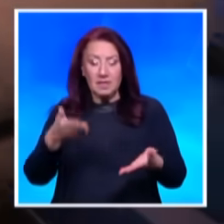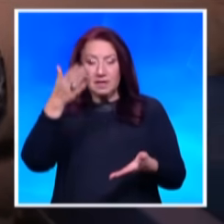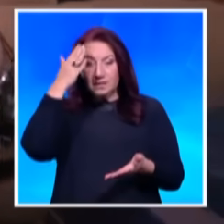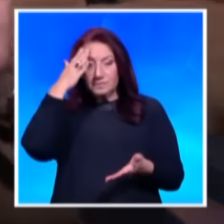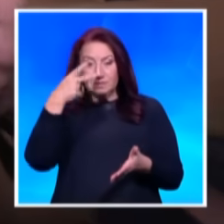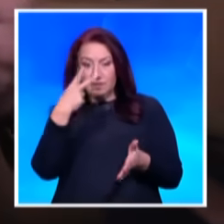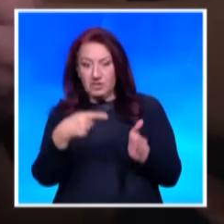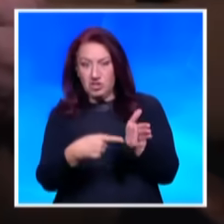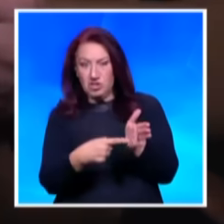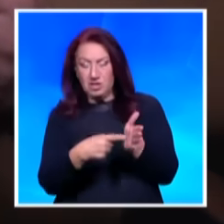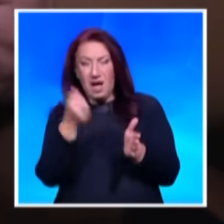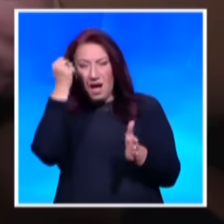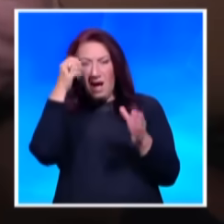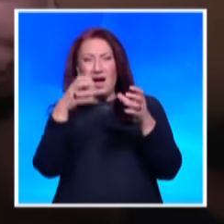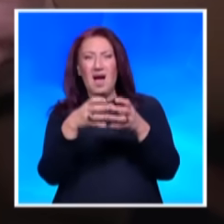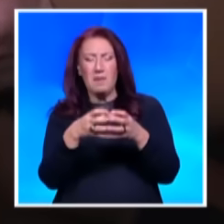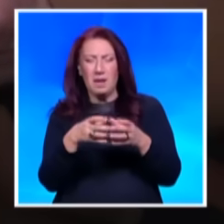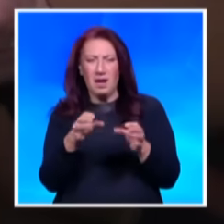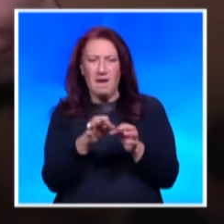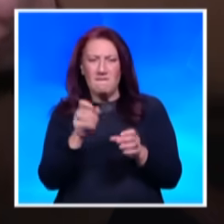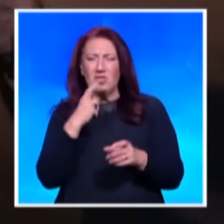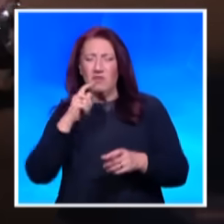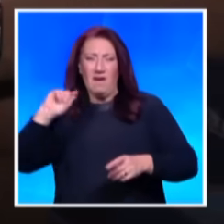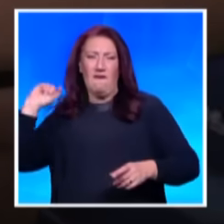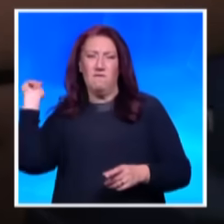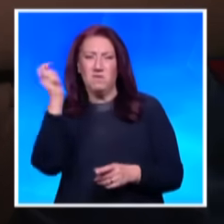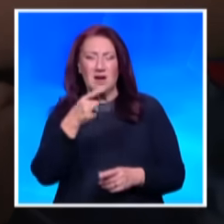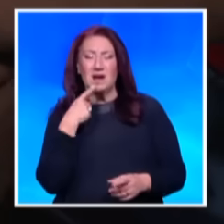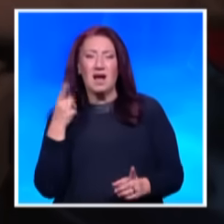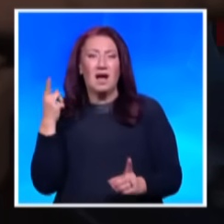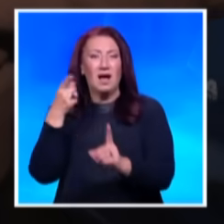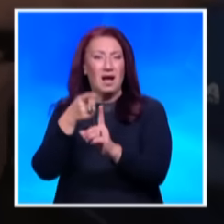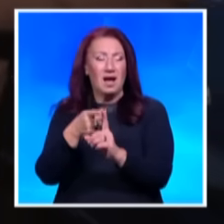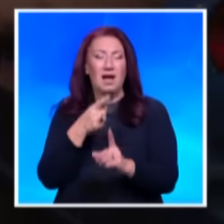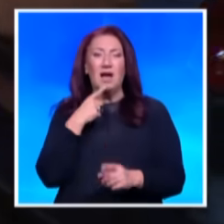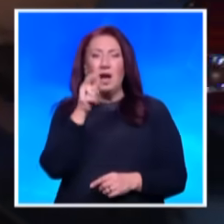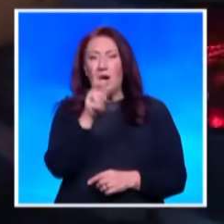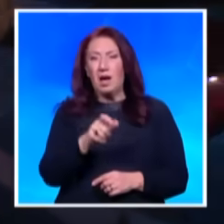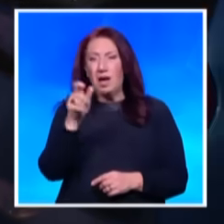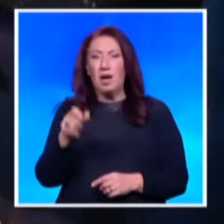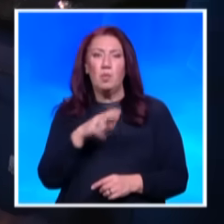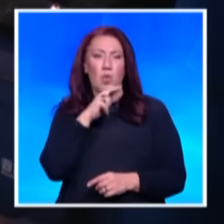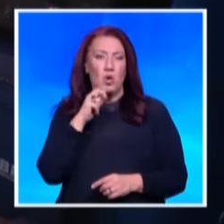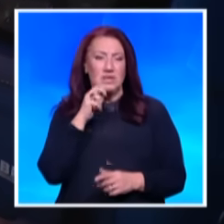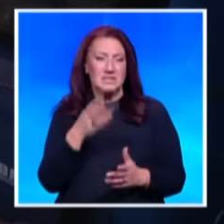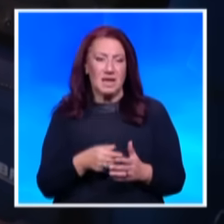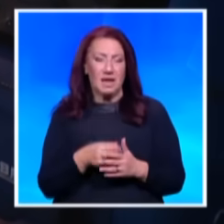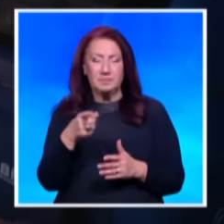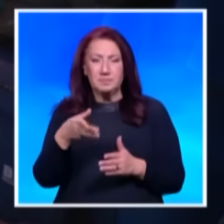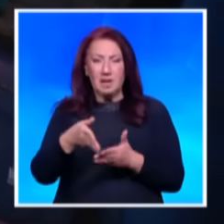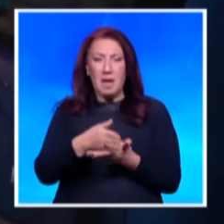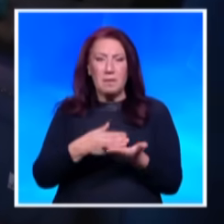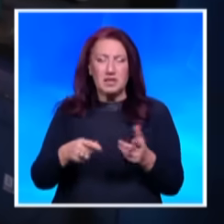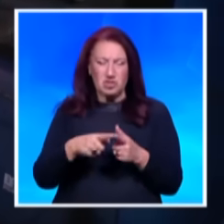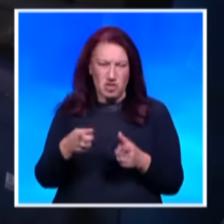артикулите в кавички, който феновете използваха посока полицаите. Този камък или парче, по-скоро бих казал бордюр, падна